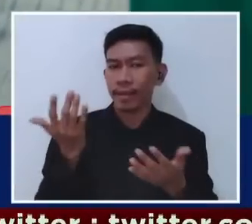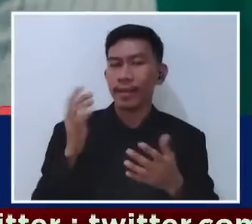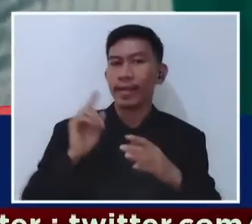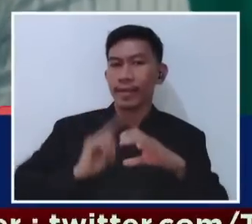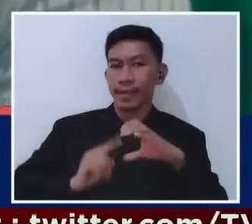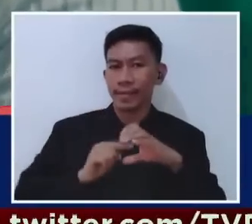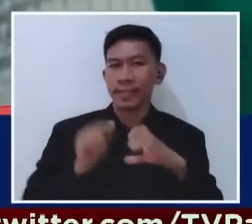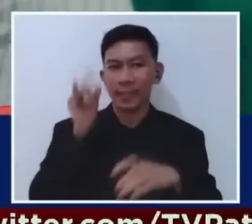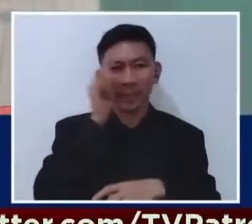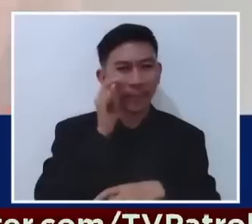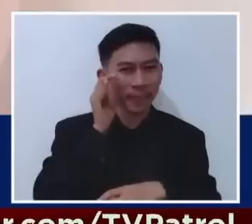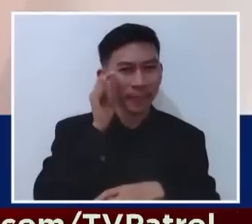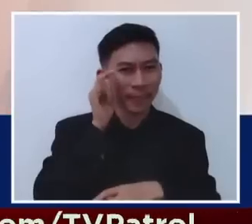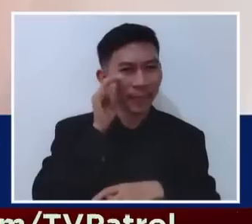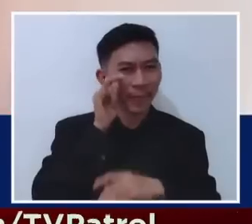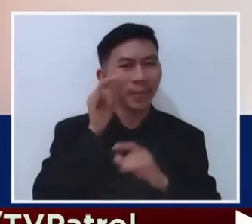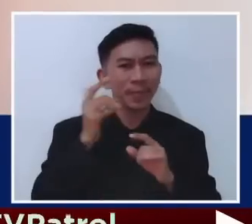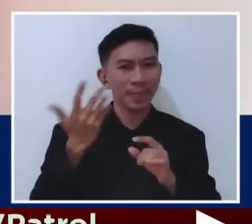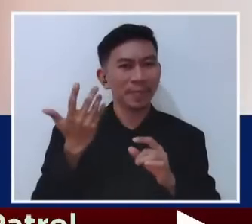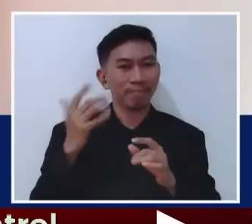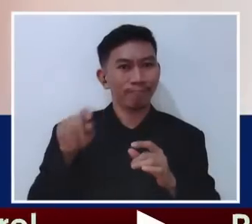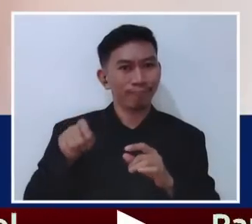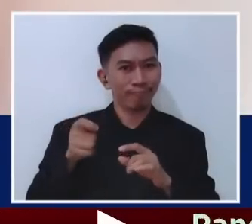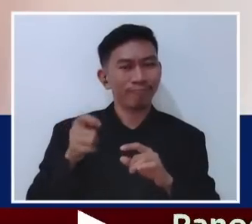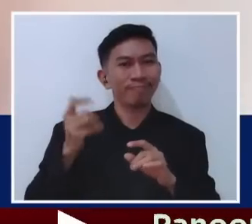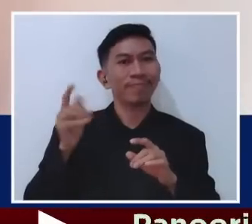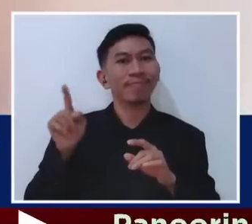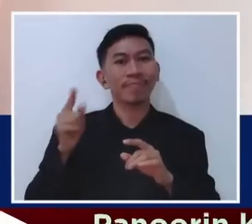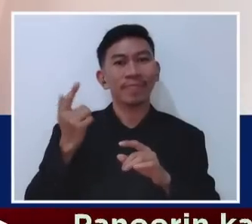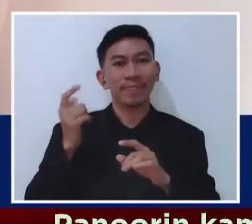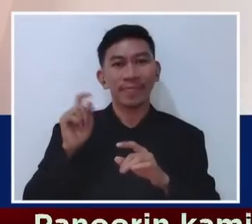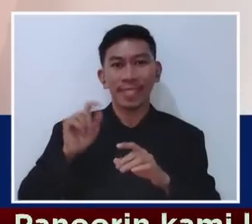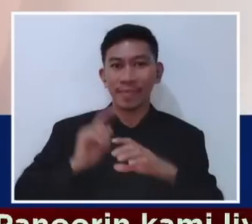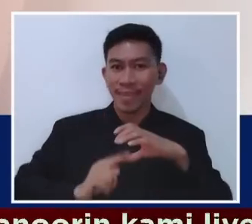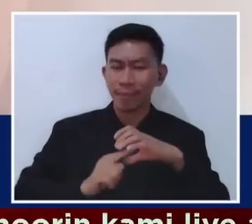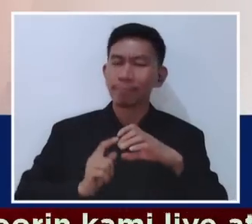channel. Libreng regalo ito ng ABS-CBN